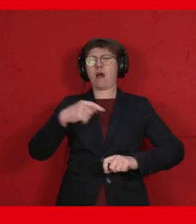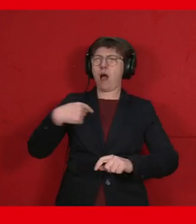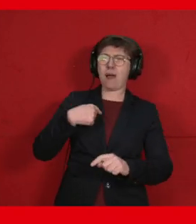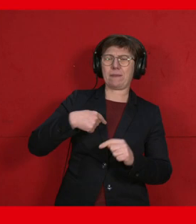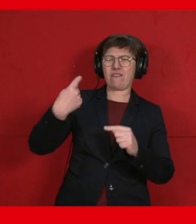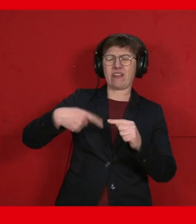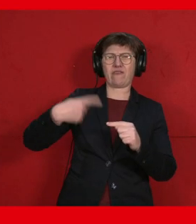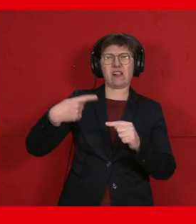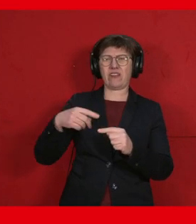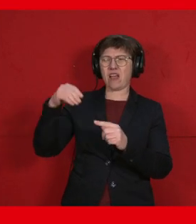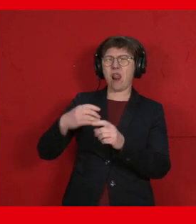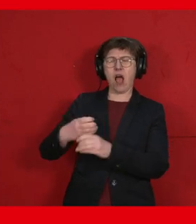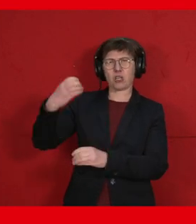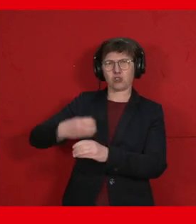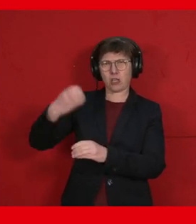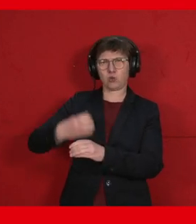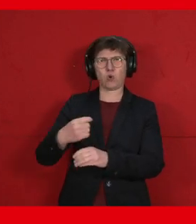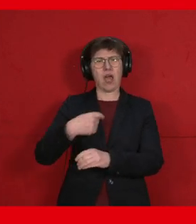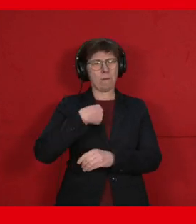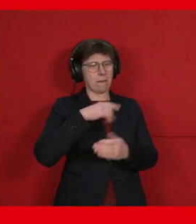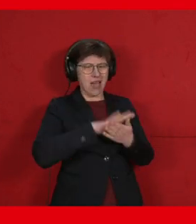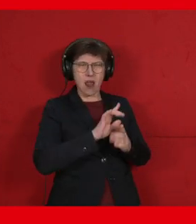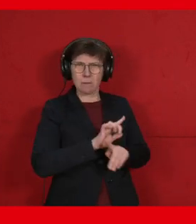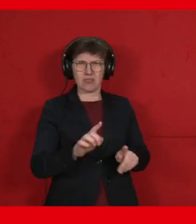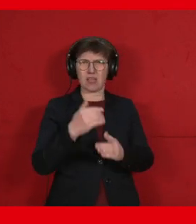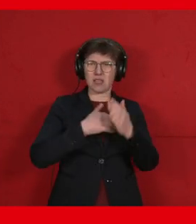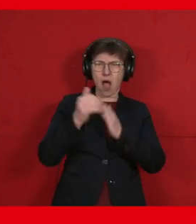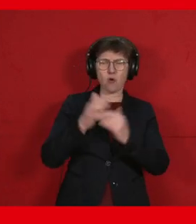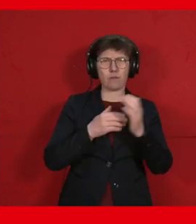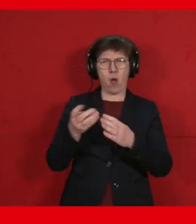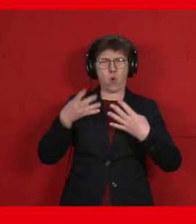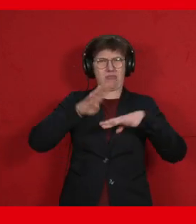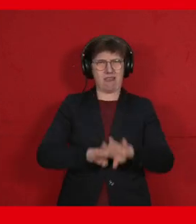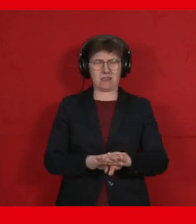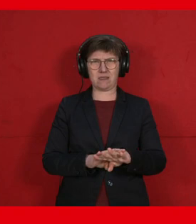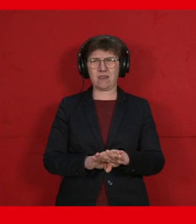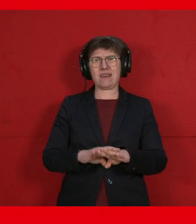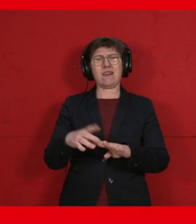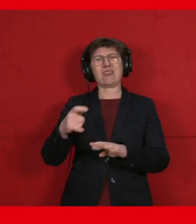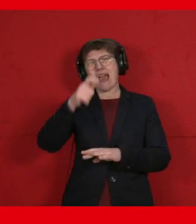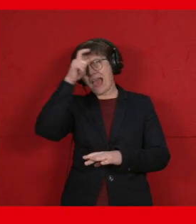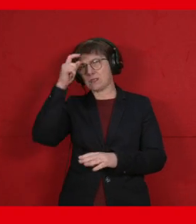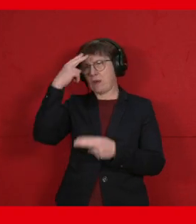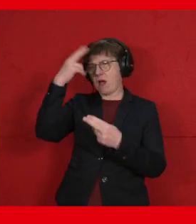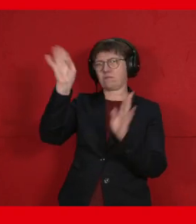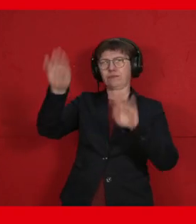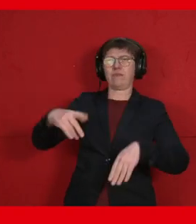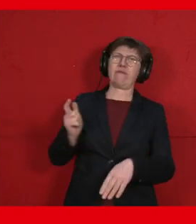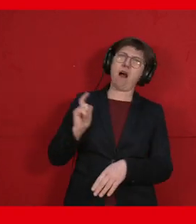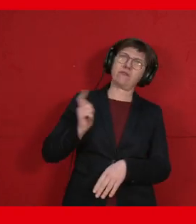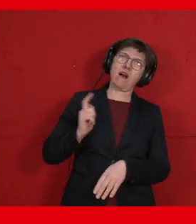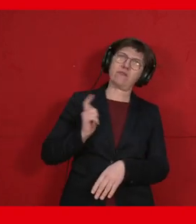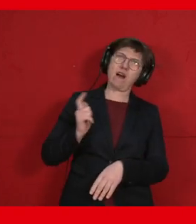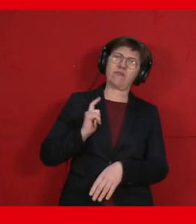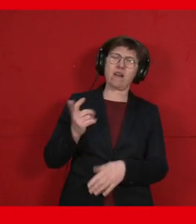bei mir fehlen noch Ladestationen, bei mir klappt das nicht mit dem Ausbau des Netzes und das irgendwelchen Experten überlässt, wo das irgendwie